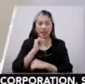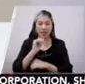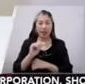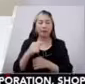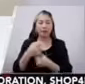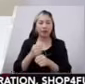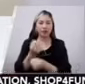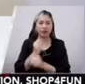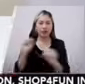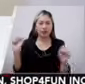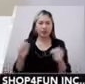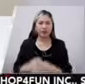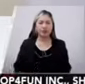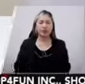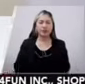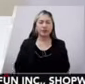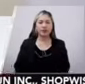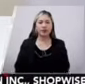na yun,